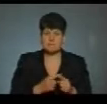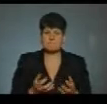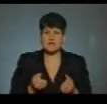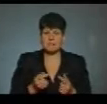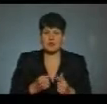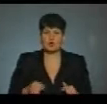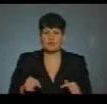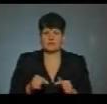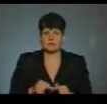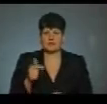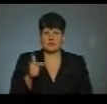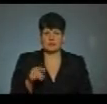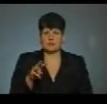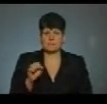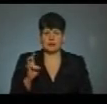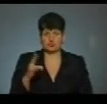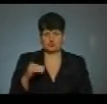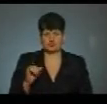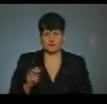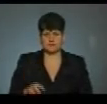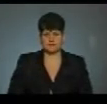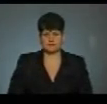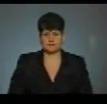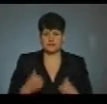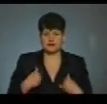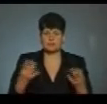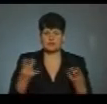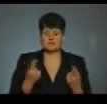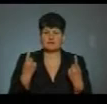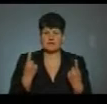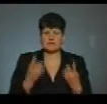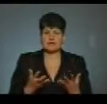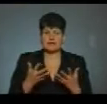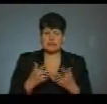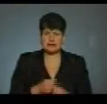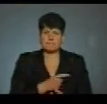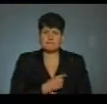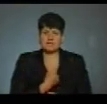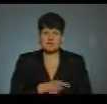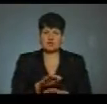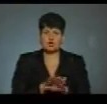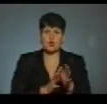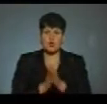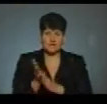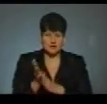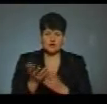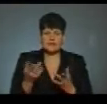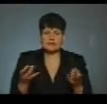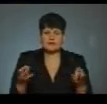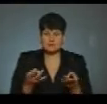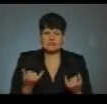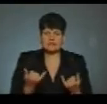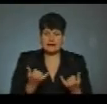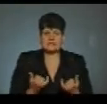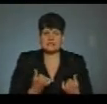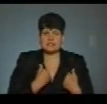приймально-діагностичного відділення Галина Менджул. Нам потрібна велика кількість медичних рукавичок, які необхідні для